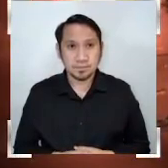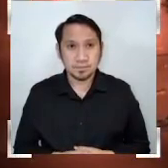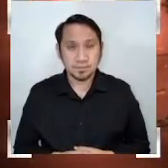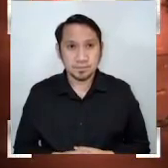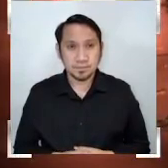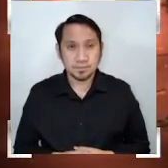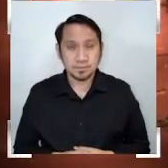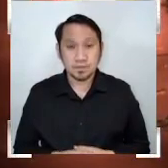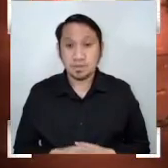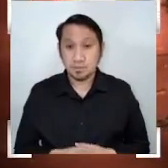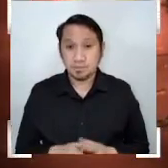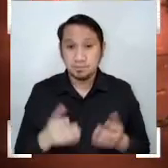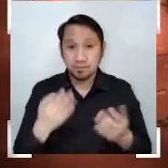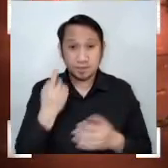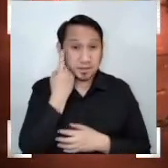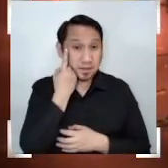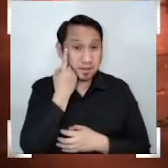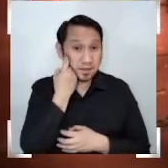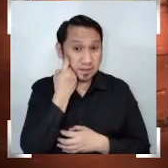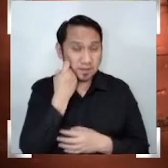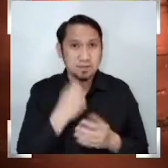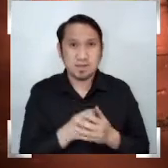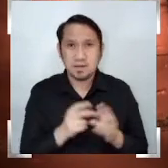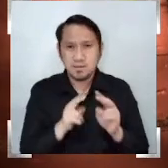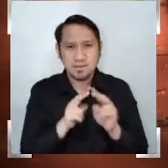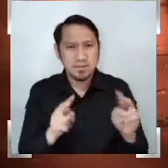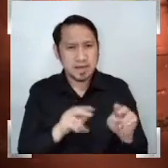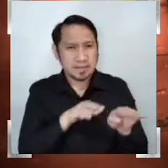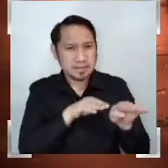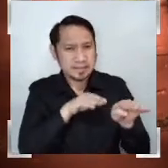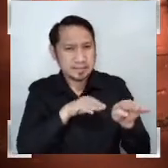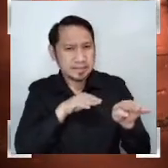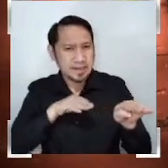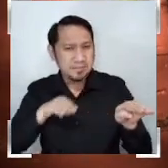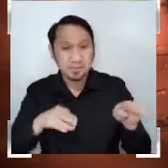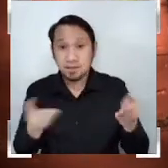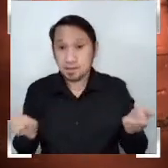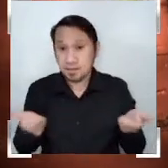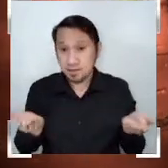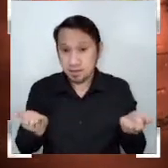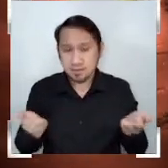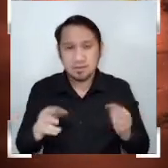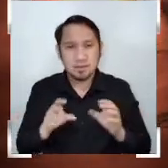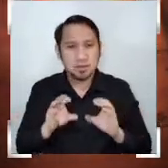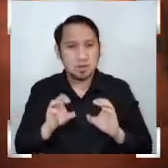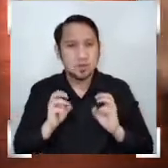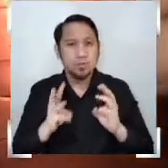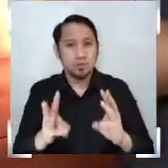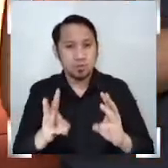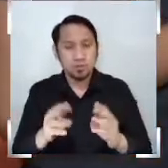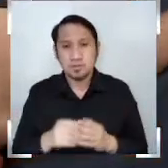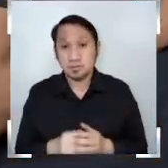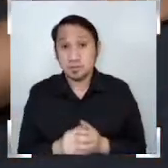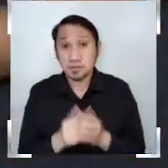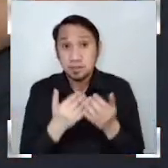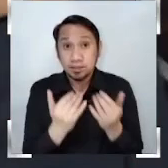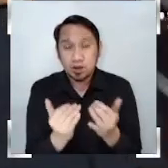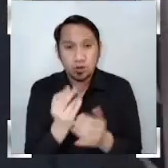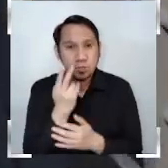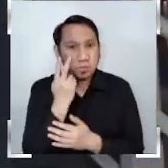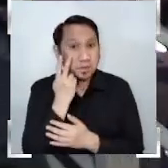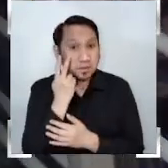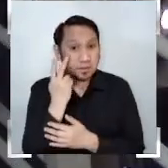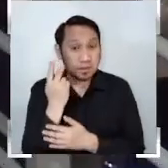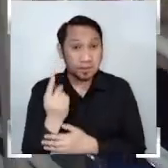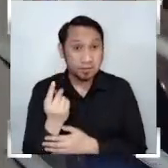Igan, kung kanina ay talagang napakabigat ng daloy ng trapiko dito sa kahabaan ng Commonwealth. E ngayon, makikita natin na tuloy-tuloy na